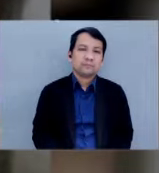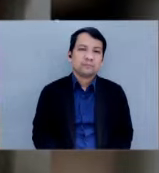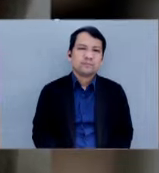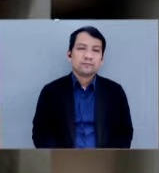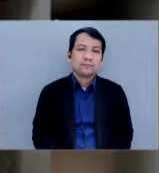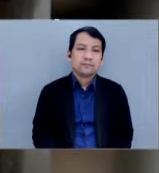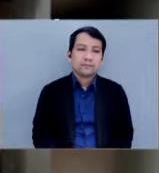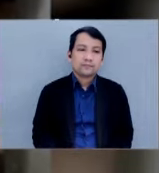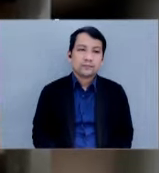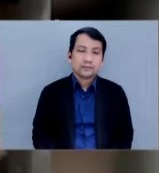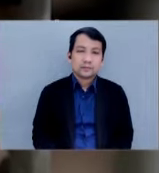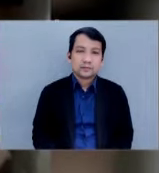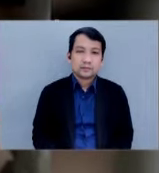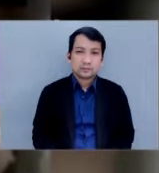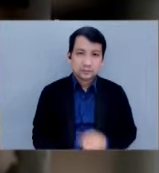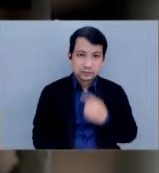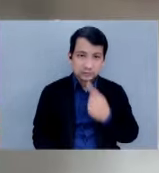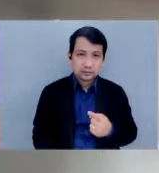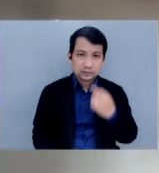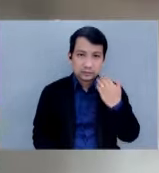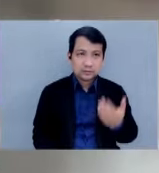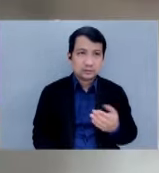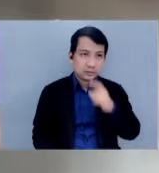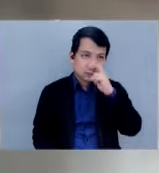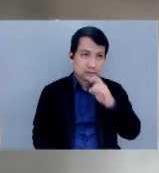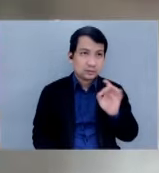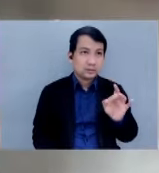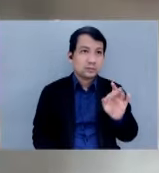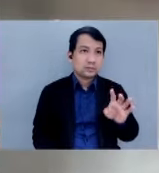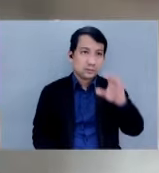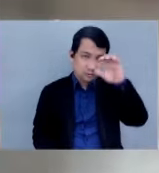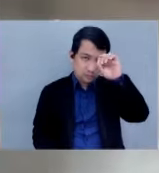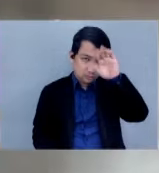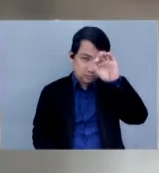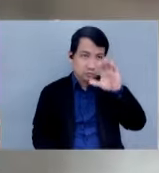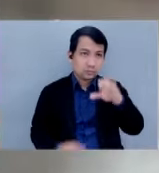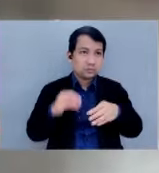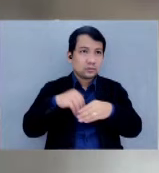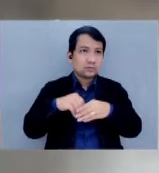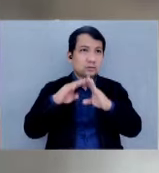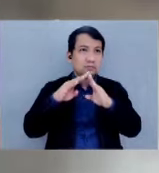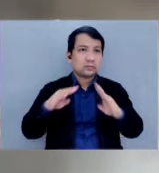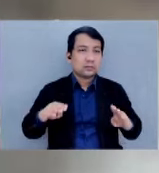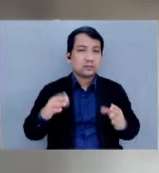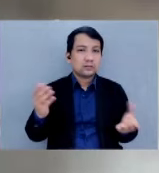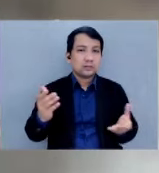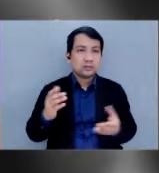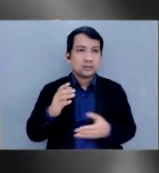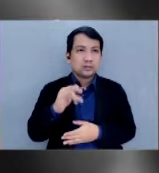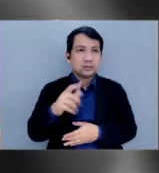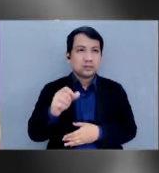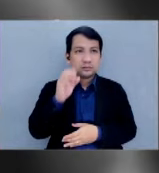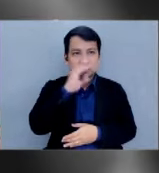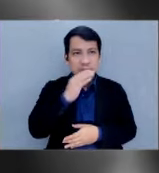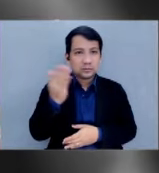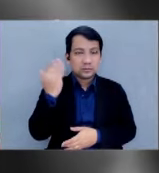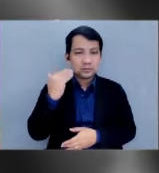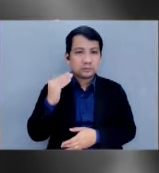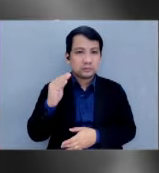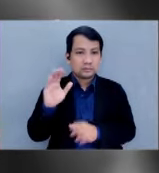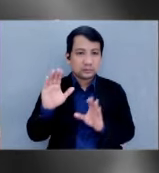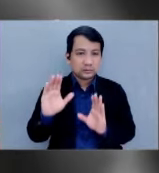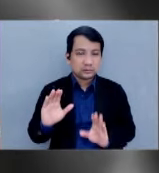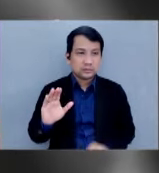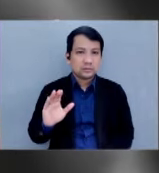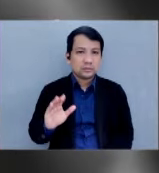Natagpuan ding duguan at bulagtang 82 anyos na lolong ito sa loob ng kanyang bahay sa Argao, Cebu nitong Linggo ng madaling araw.